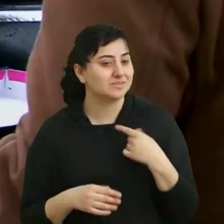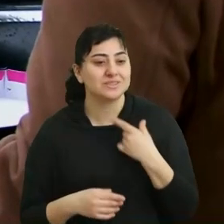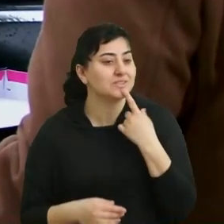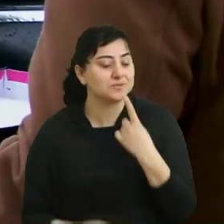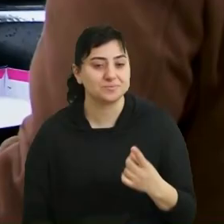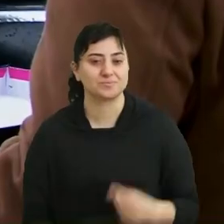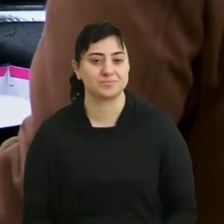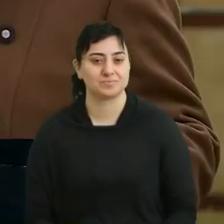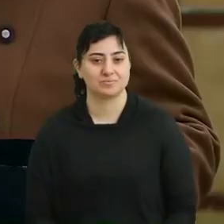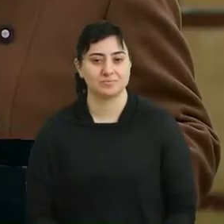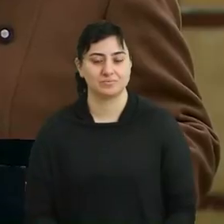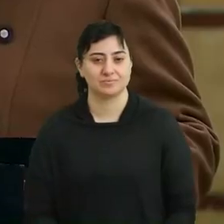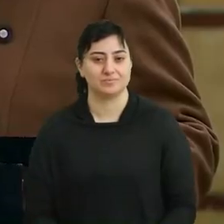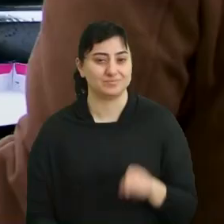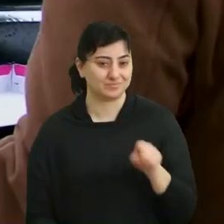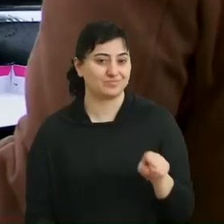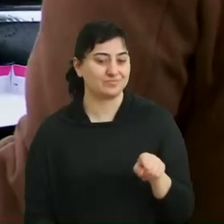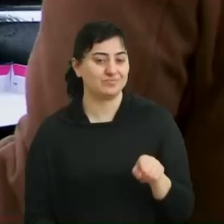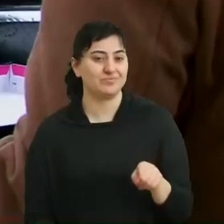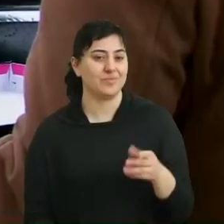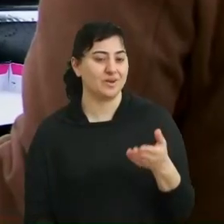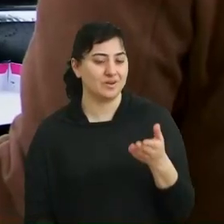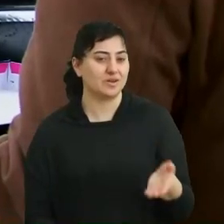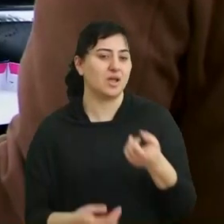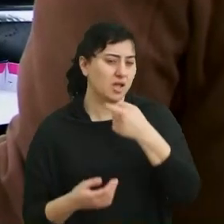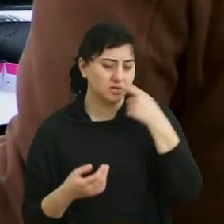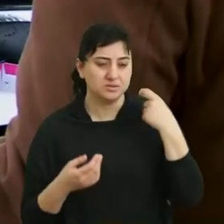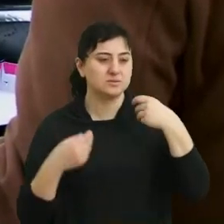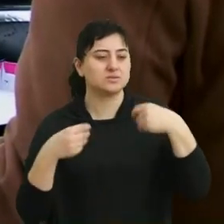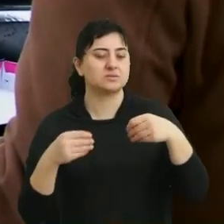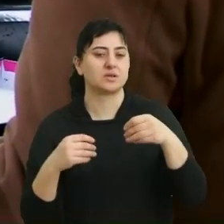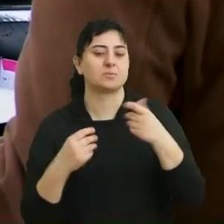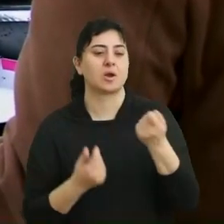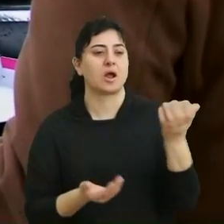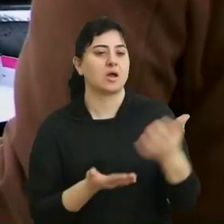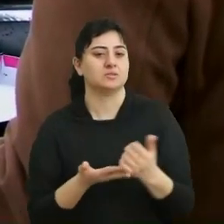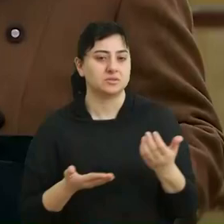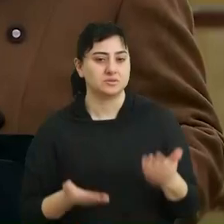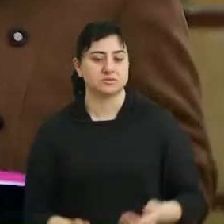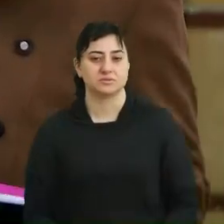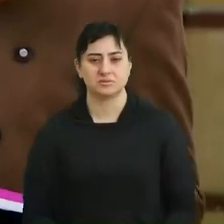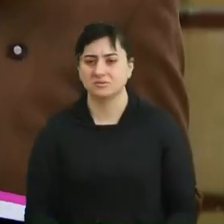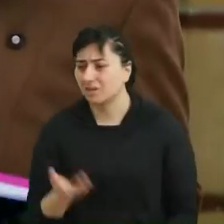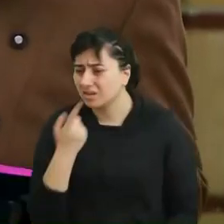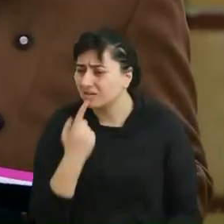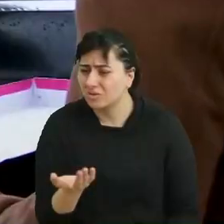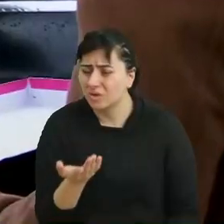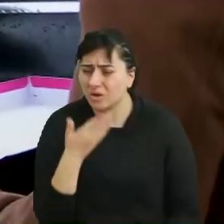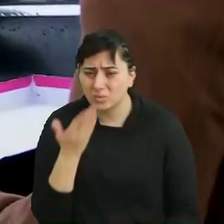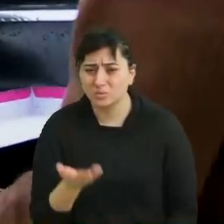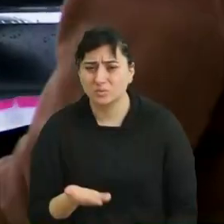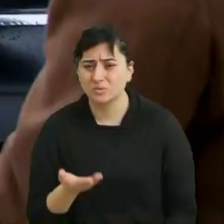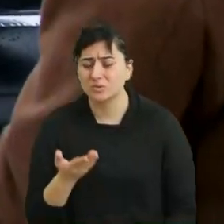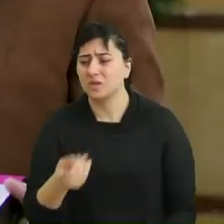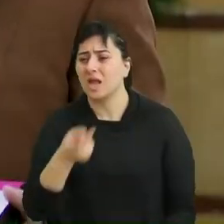şunu söylemek istiyorum size. Eğer bu bin yıllık olsaydı antik olurdu, satar çok büyük para kazanırdık. Ne anlatıyorsun sen Şükrü ya?